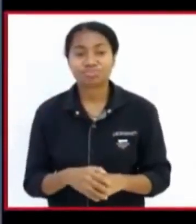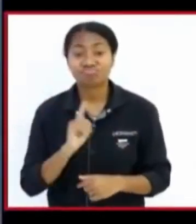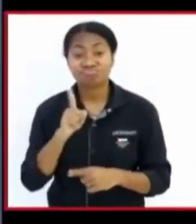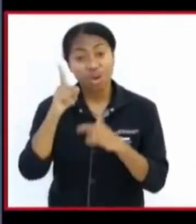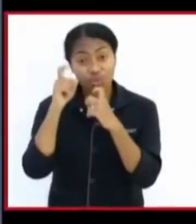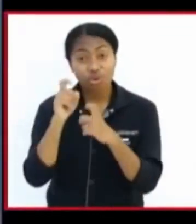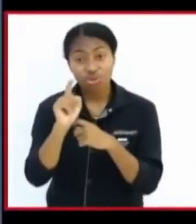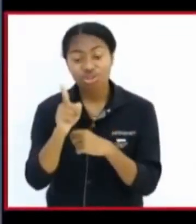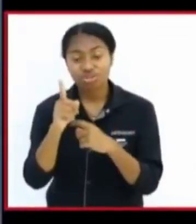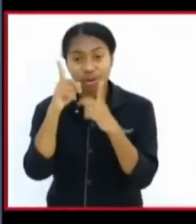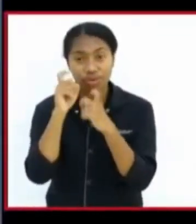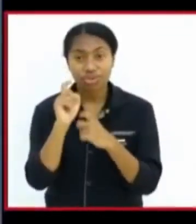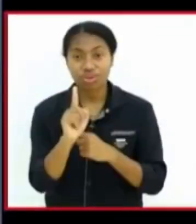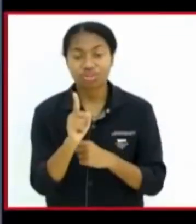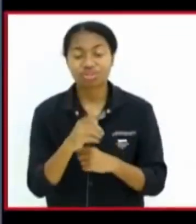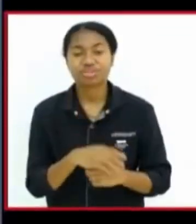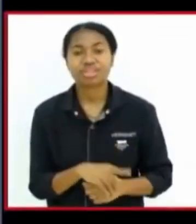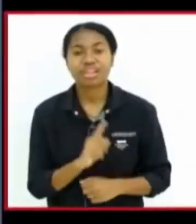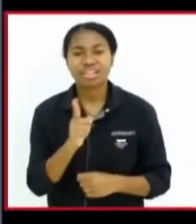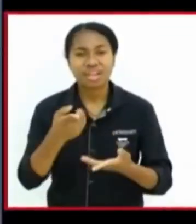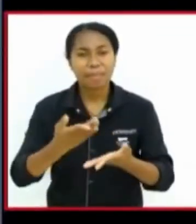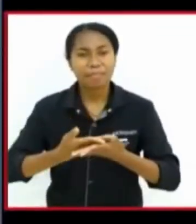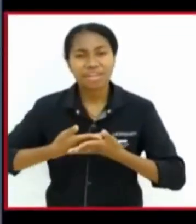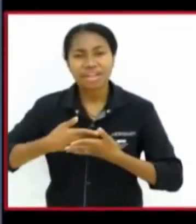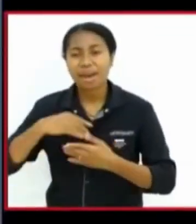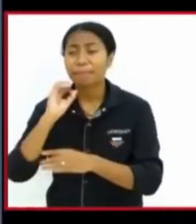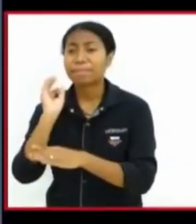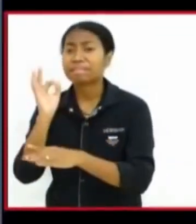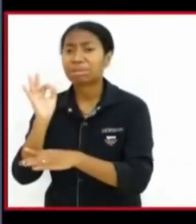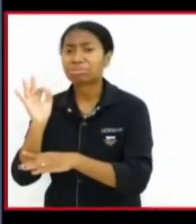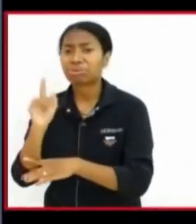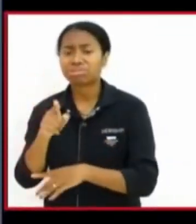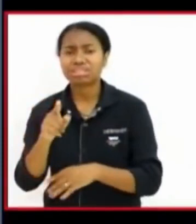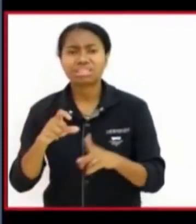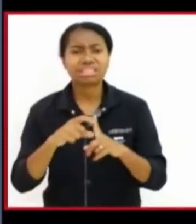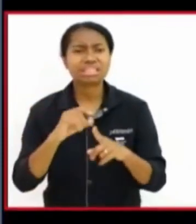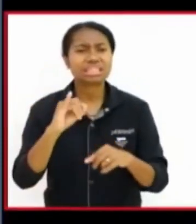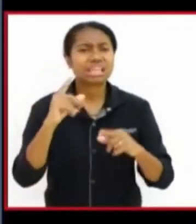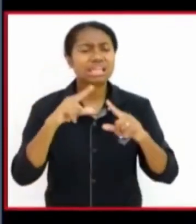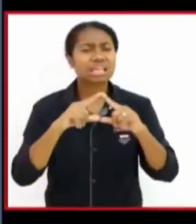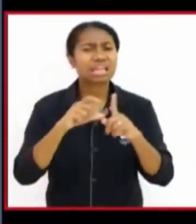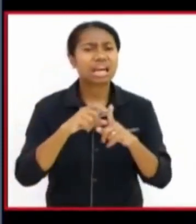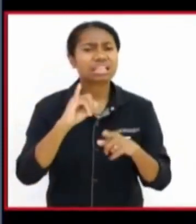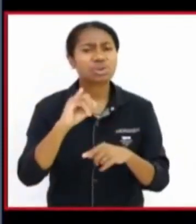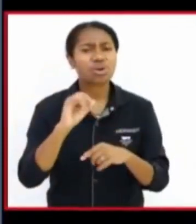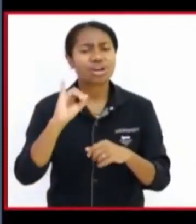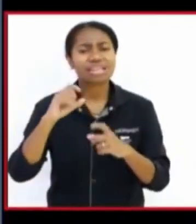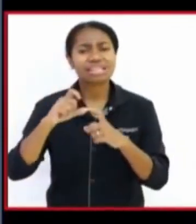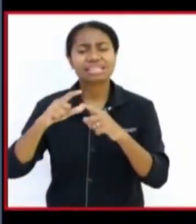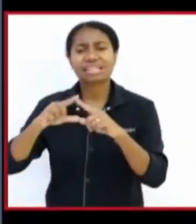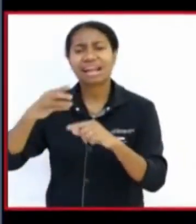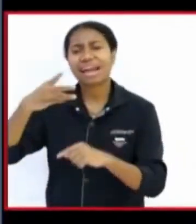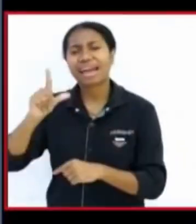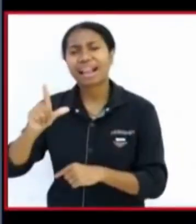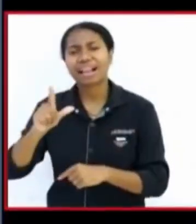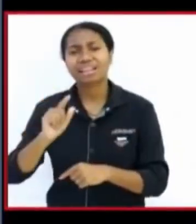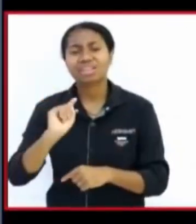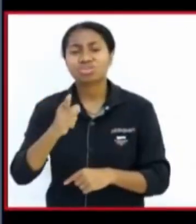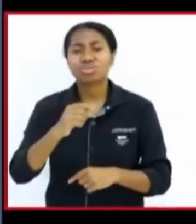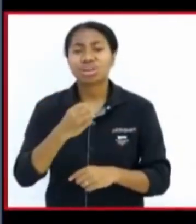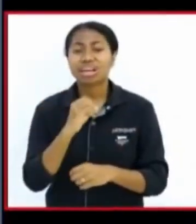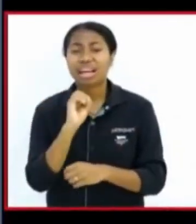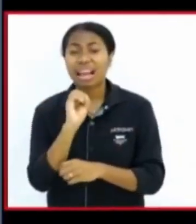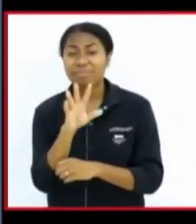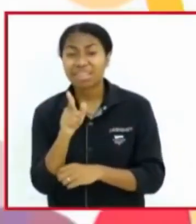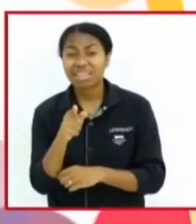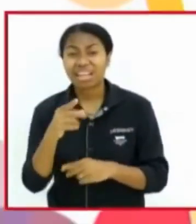dan dia memberikan pidato di radionya Israel kalimatnya yang terkenal bilang